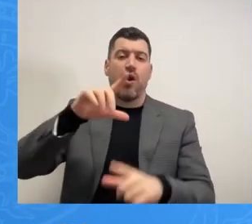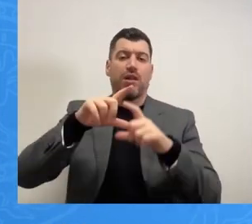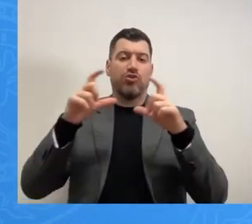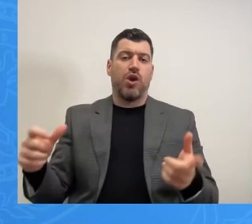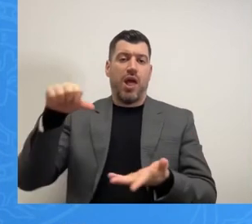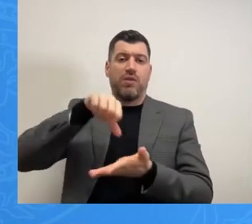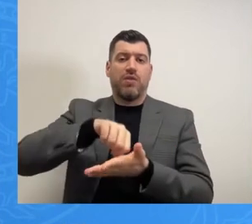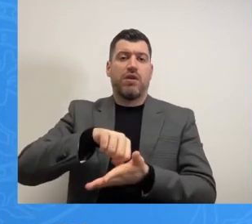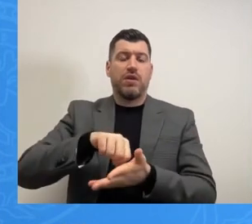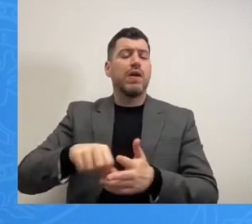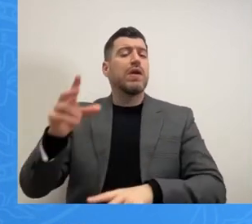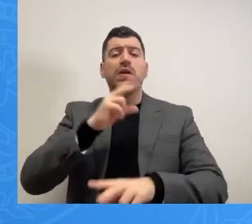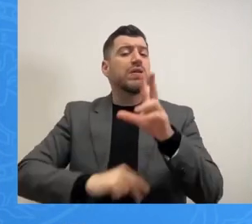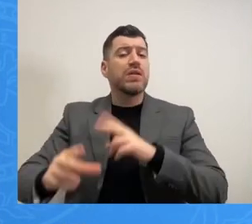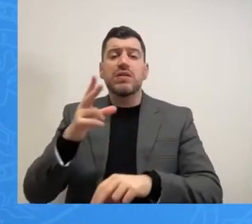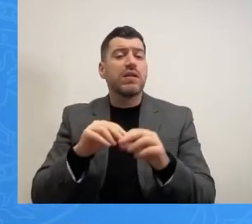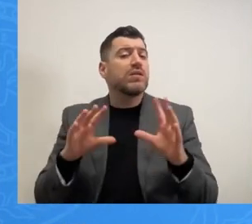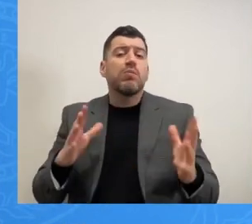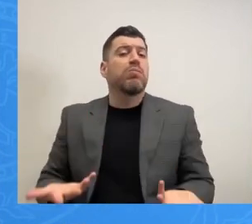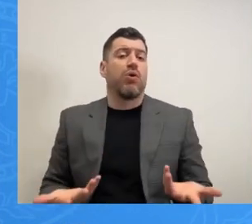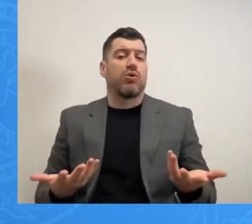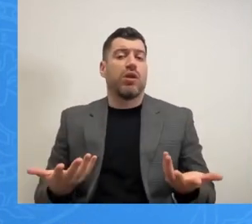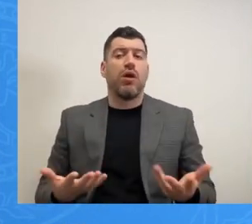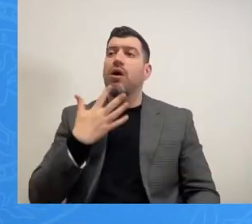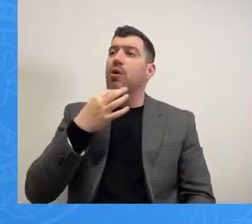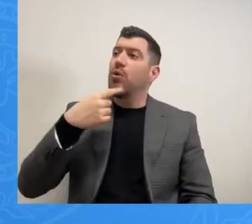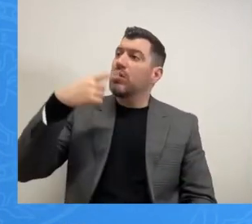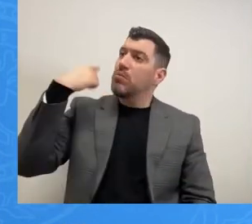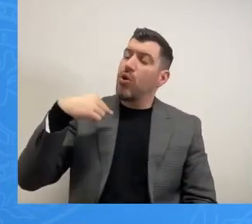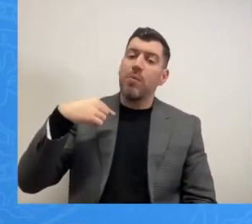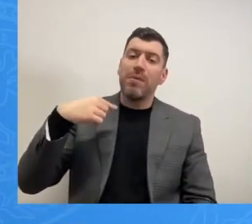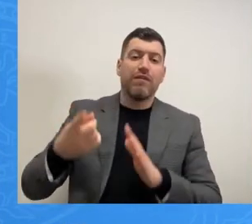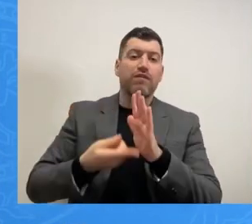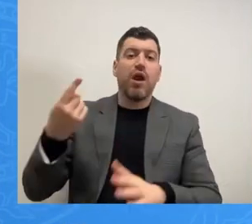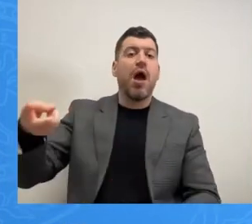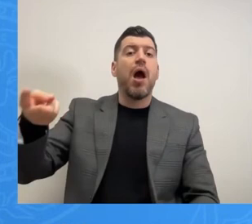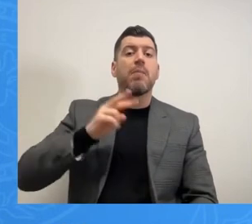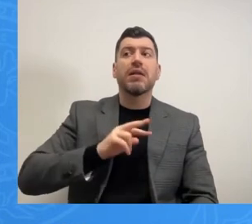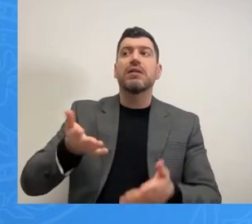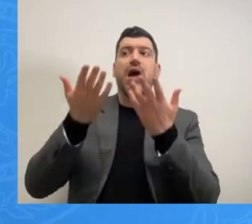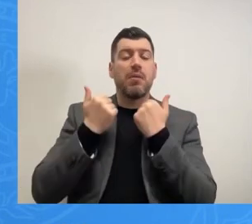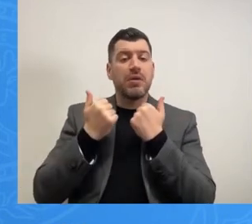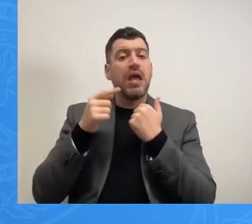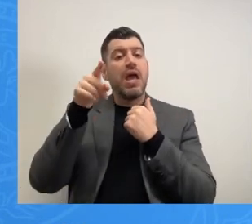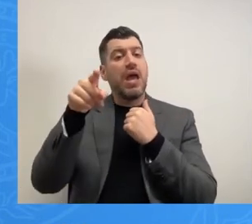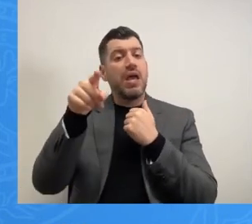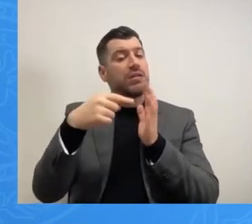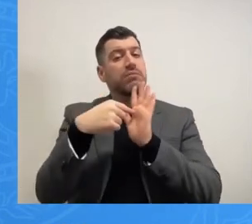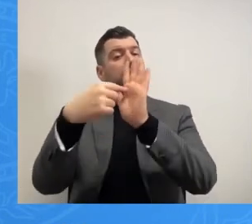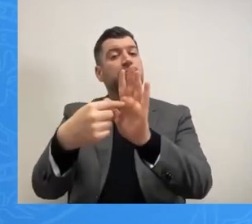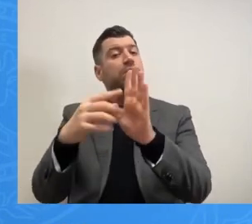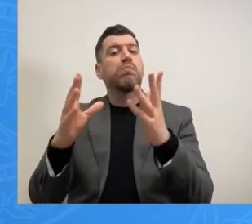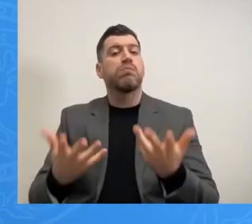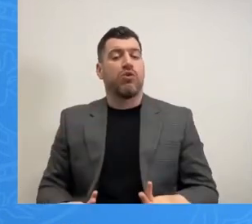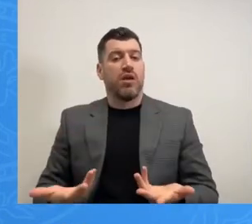Πότε θα γίνει αυτή η συζήτηση, είναι το ερώτημα. Γιατί δεν πήραμε απάντηση την προηγούμενη φορά. Πότε θα γίνει, πότε θα μας παρουσιάσετε, θα μας ενημερώσετε για το σχέδιο,